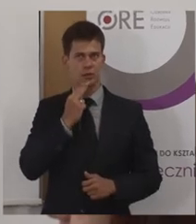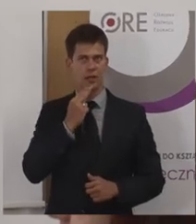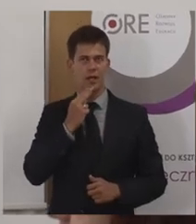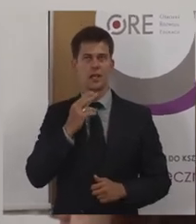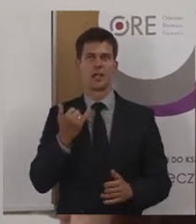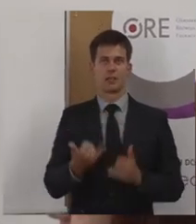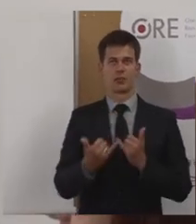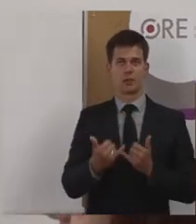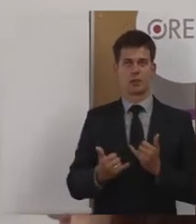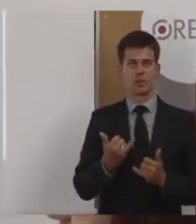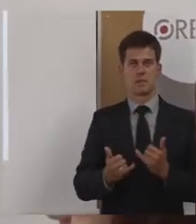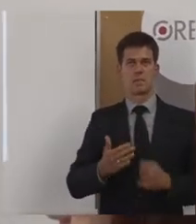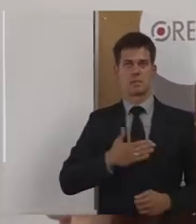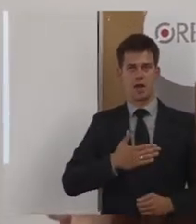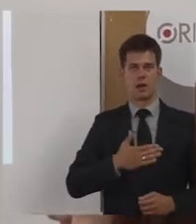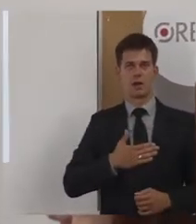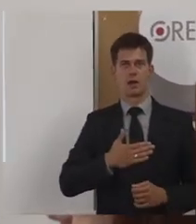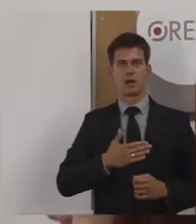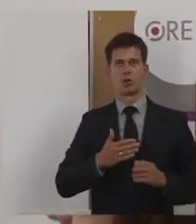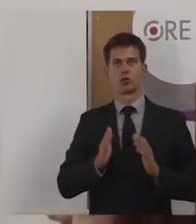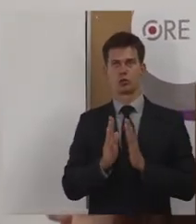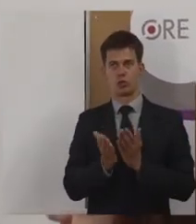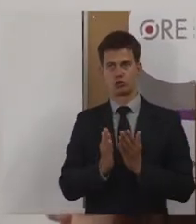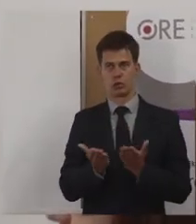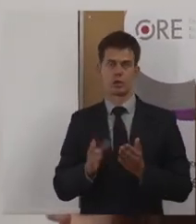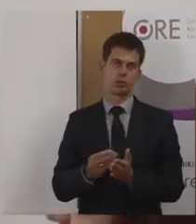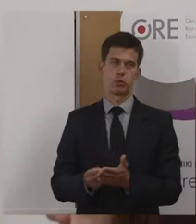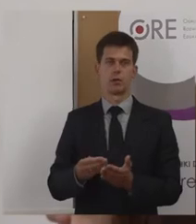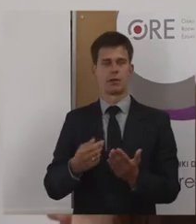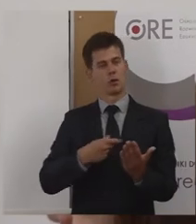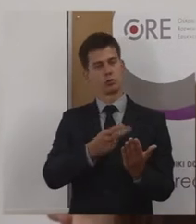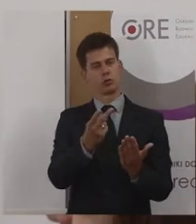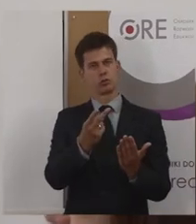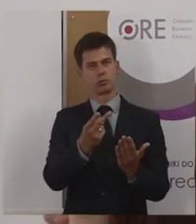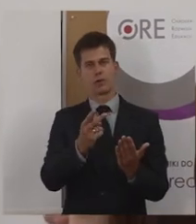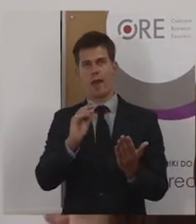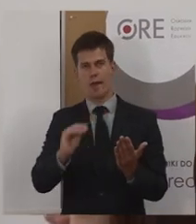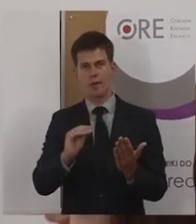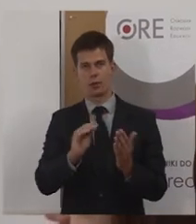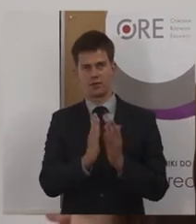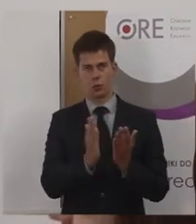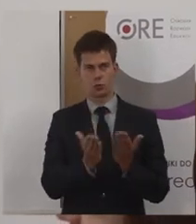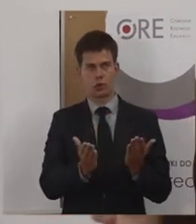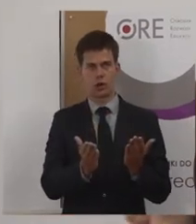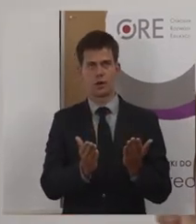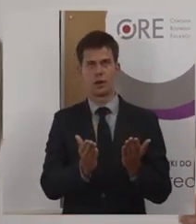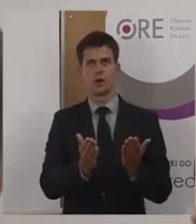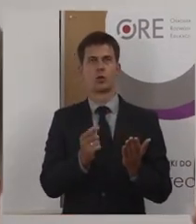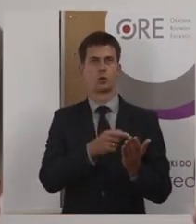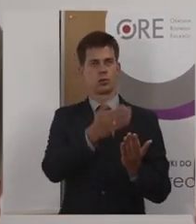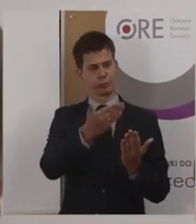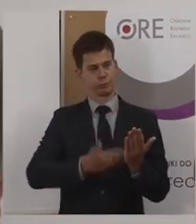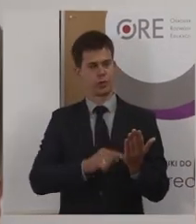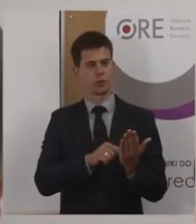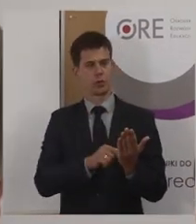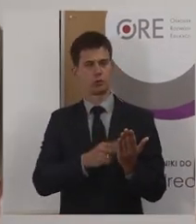mając możliwość dostępu do technologii asystujących, czyli na przykład czytnika ekranowego, czy linijki brajlowskiej, na